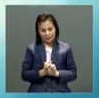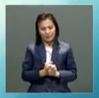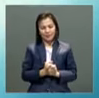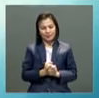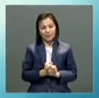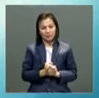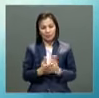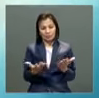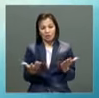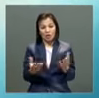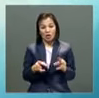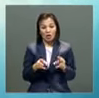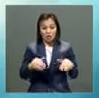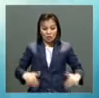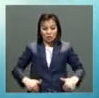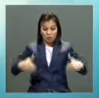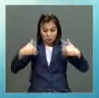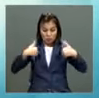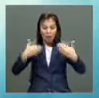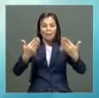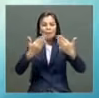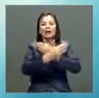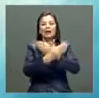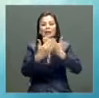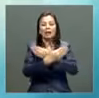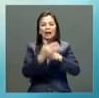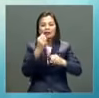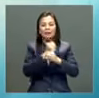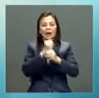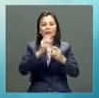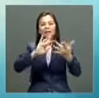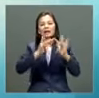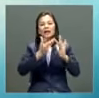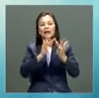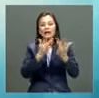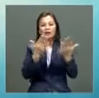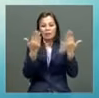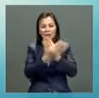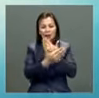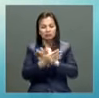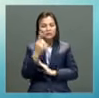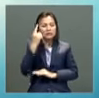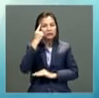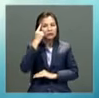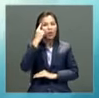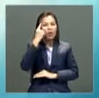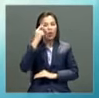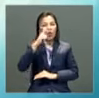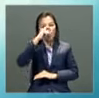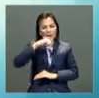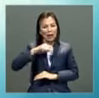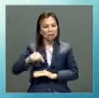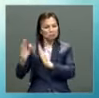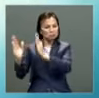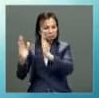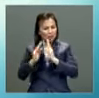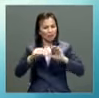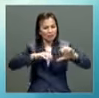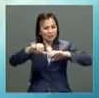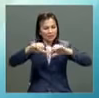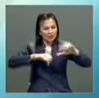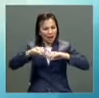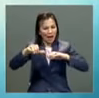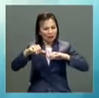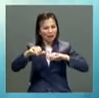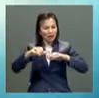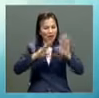ได้หายไปนะครับยังคงมีอยู่ซึ่งอันนี้เราก็น่าจะเป็นข้อคิดของเราในเรื่องของการจัดการพิธีกรรมทางศาส